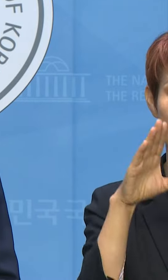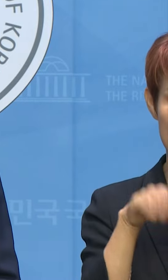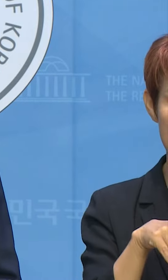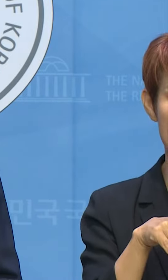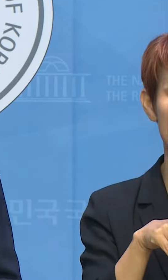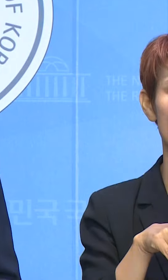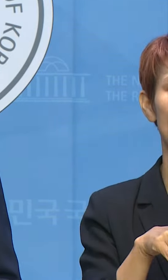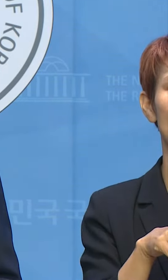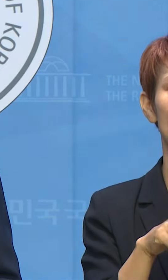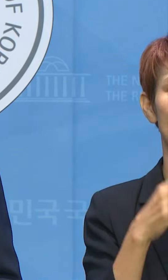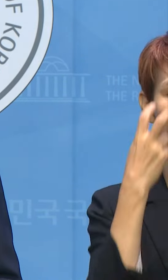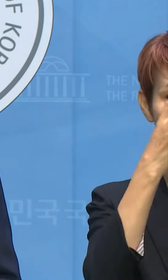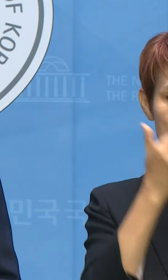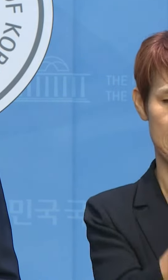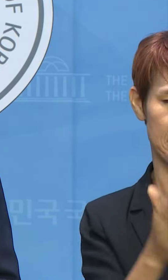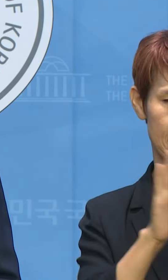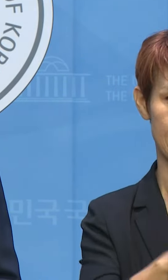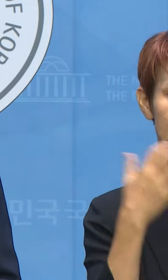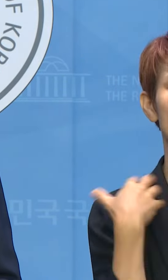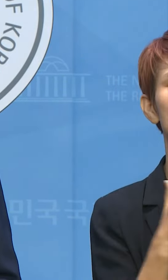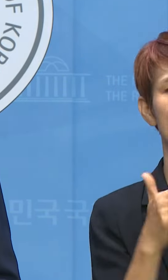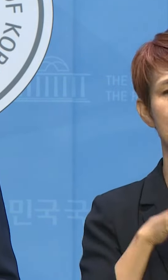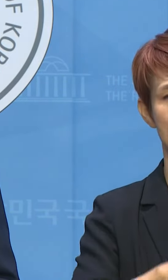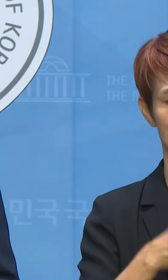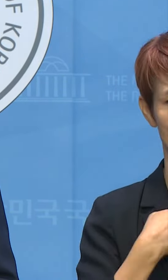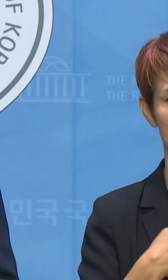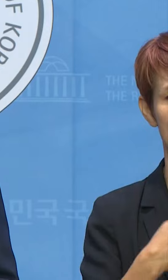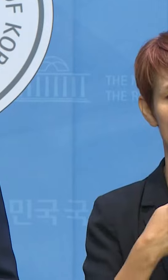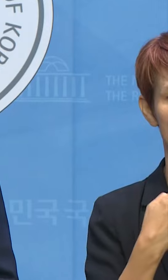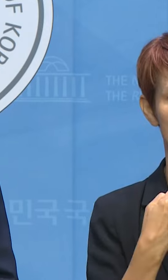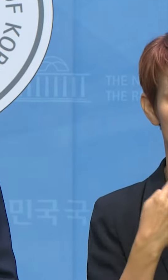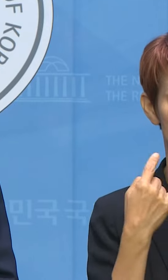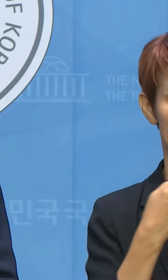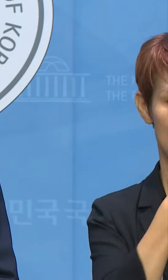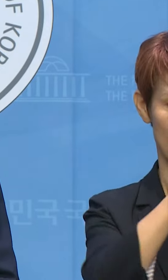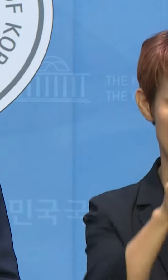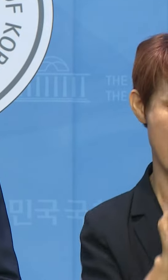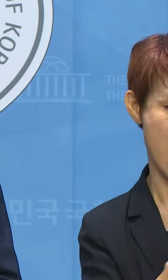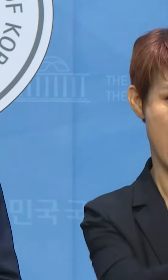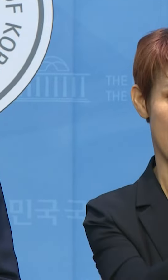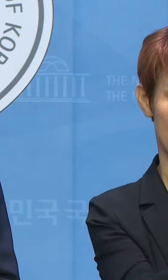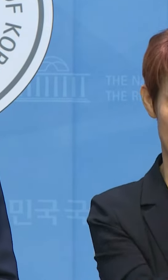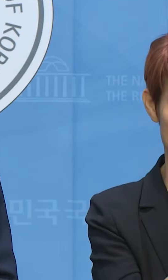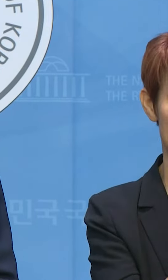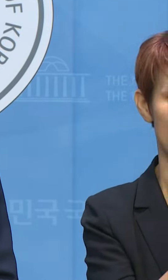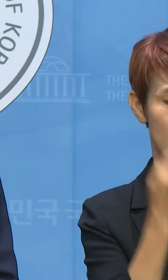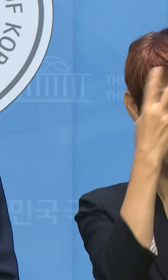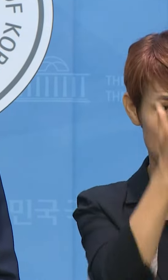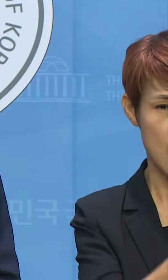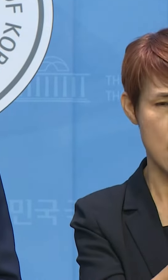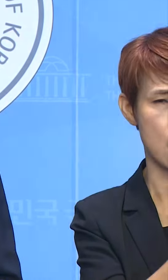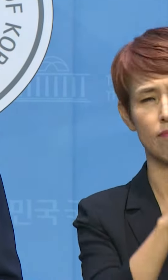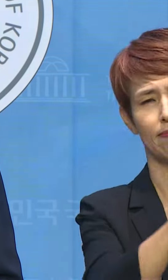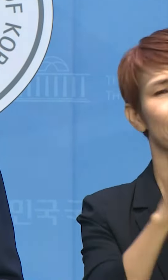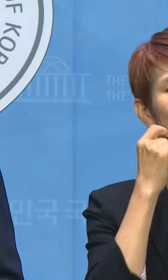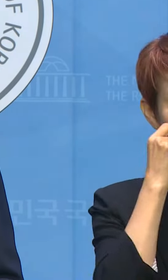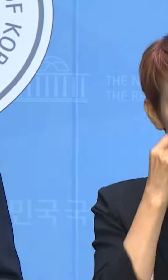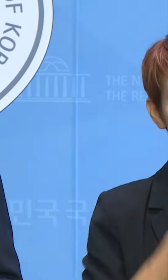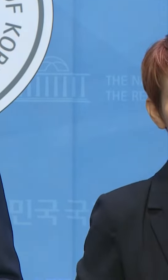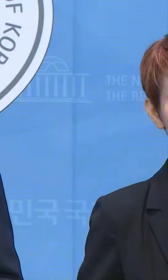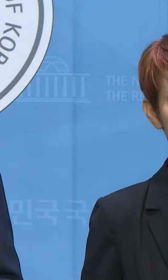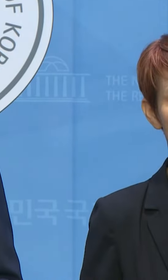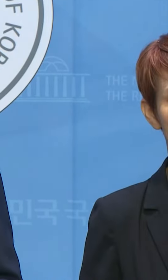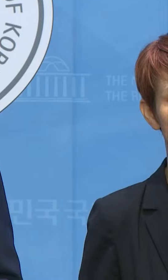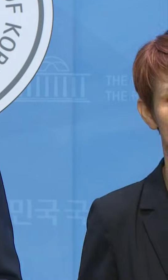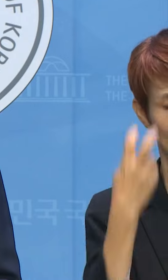책임자로 정치 검사들의 준동을 막지 못했습니다 망난이 검찰 독재 정권 탄생을